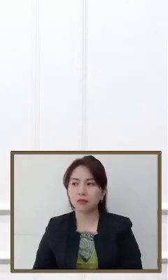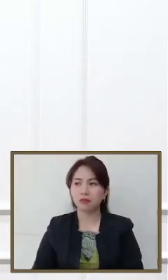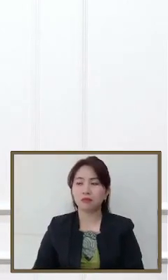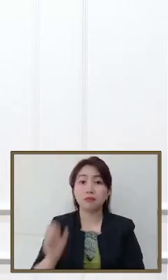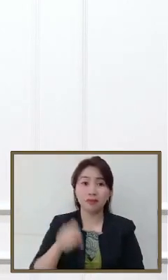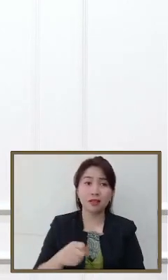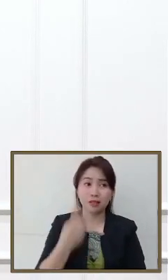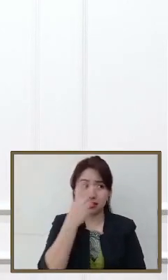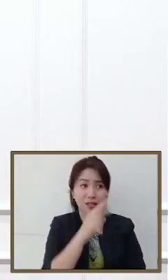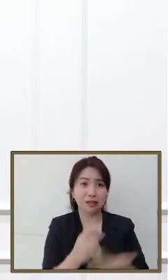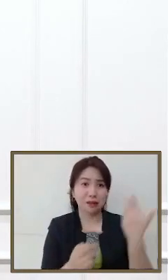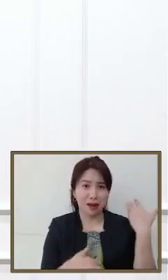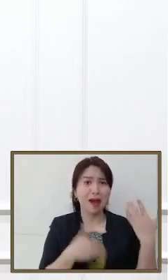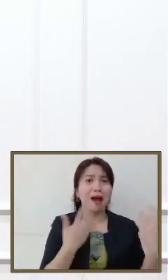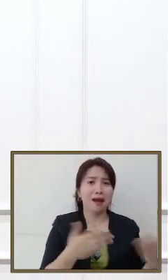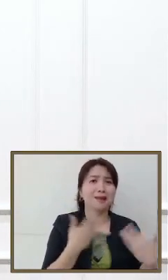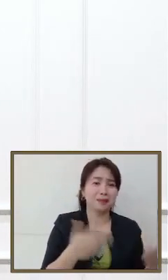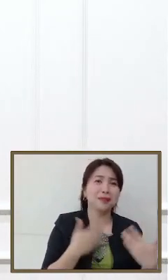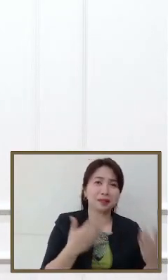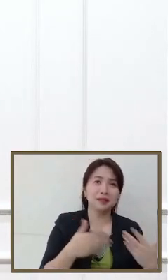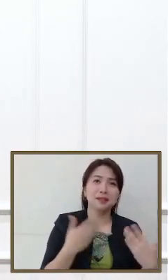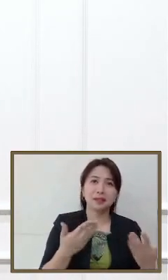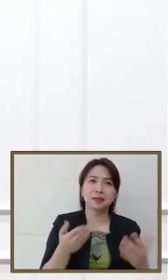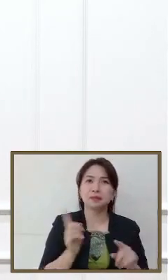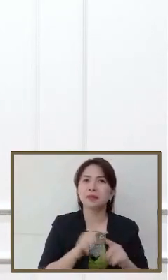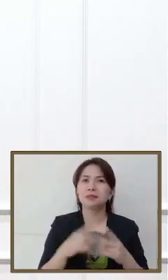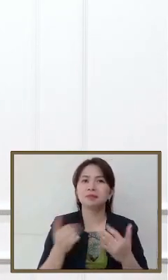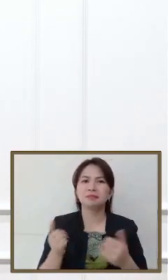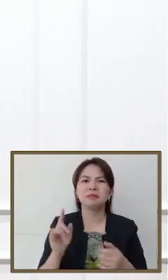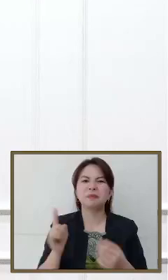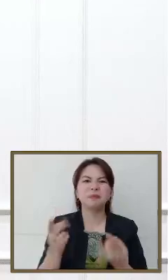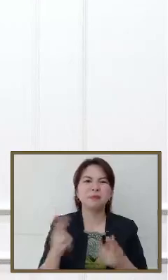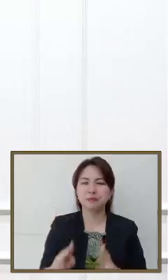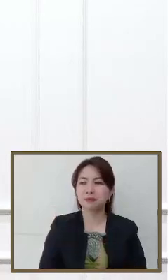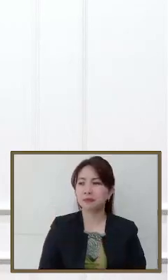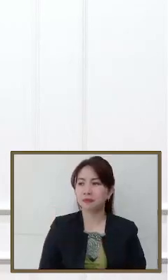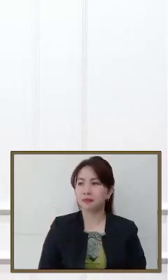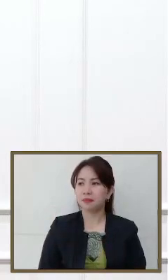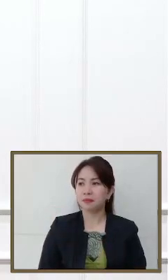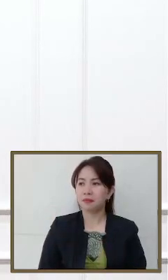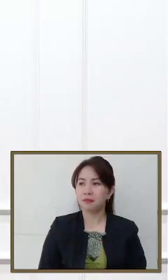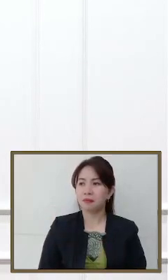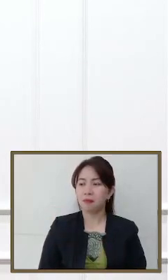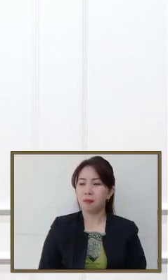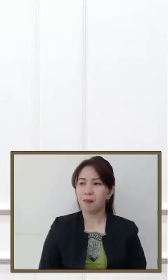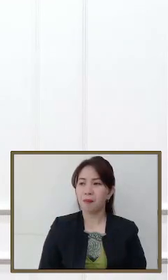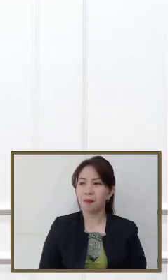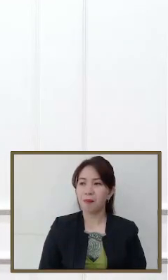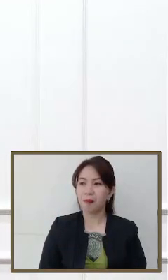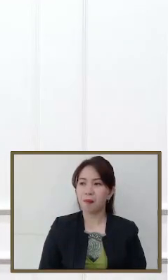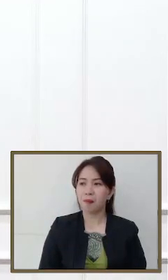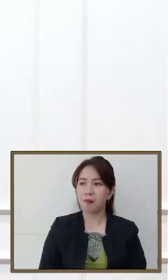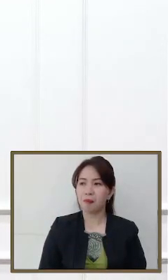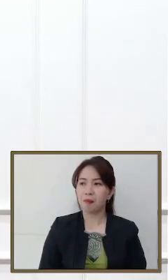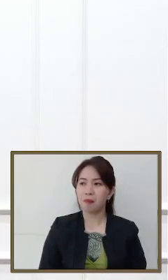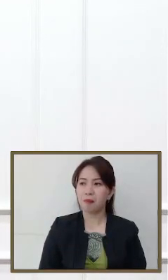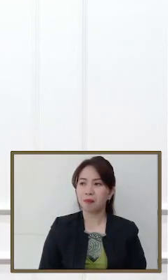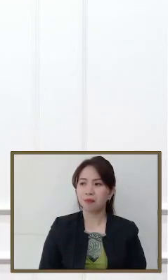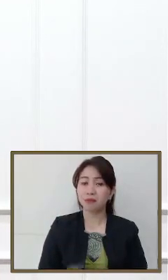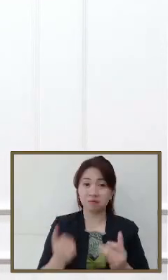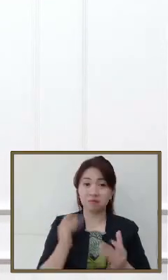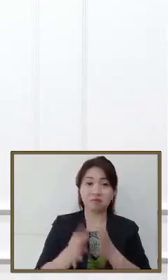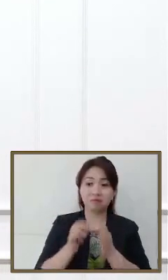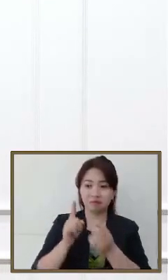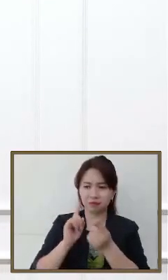saya-saya naman pero Sir ito talaga e talagang ano eh pag kinausap ko biglang Iiyak